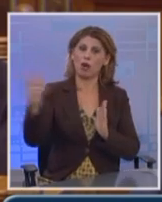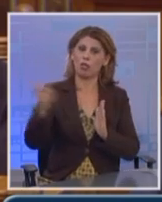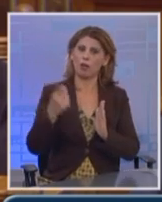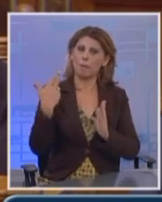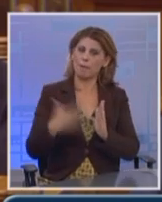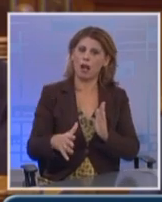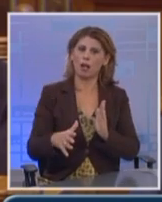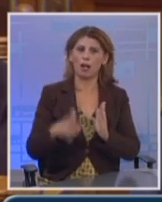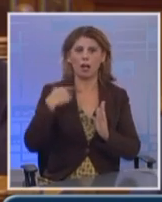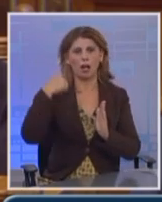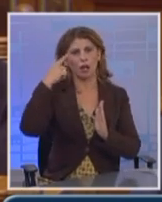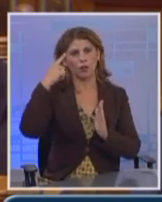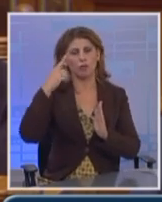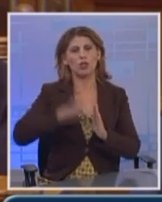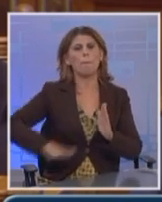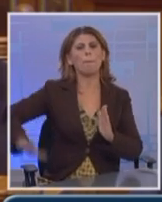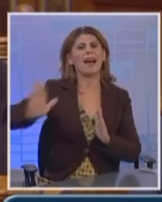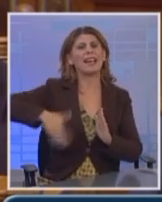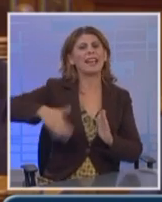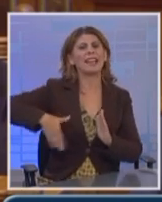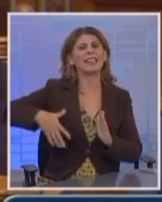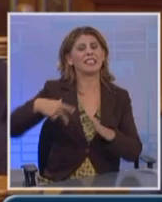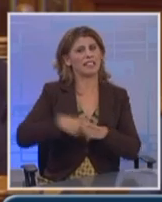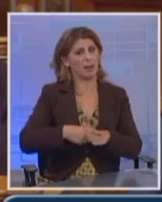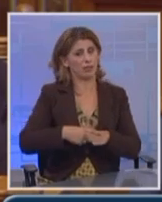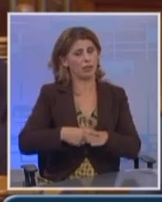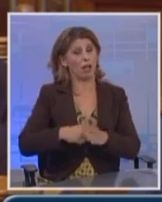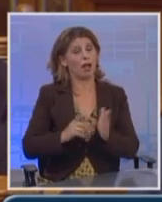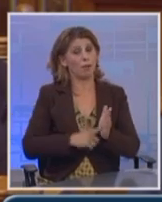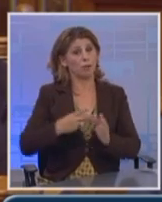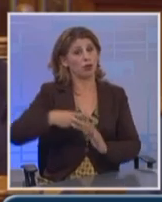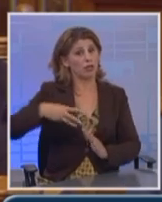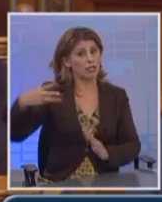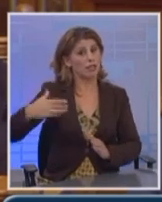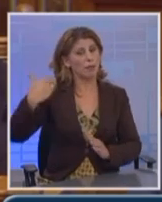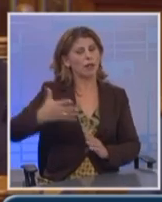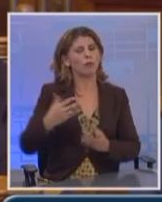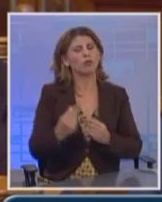αν δεν κάνω λάθος, στην Παγκρίδια Τράπεζα. Και λοιπόν έπρεπε ο ΣΥΡΙΖΑ μετά από τόσα